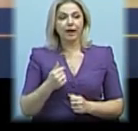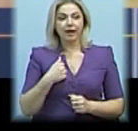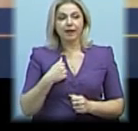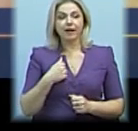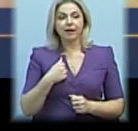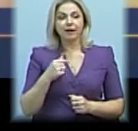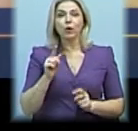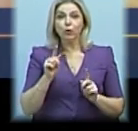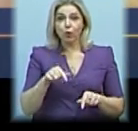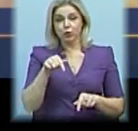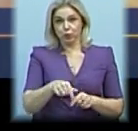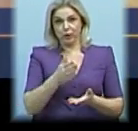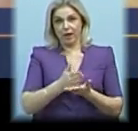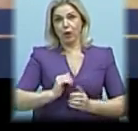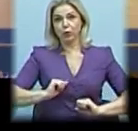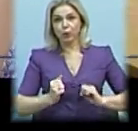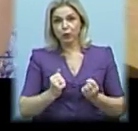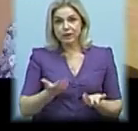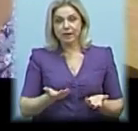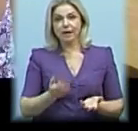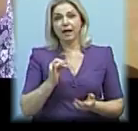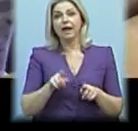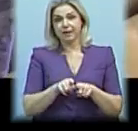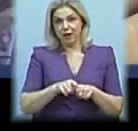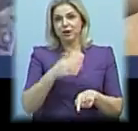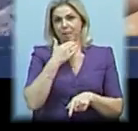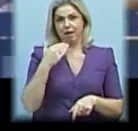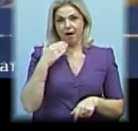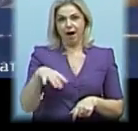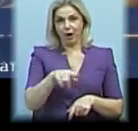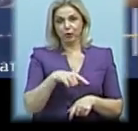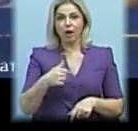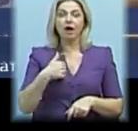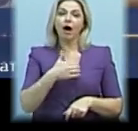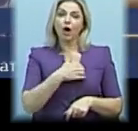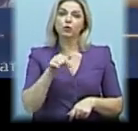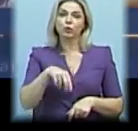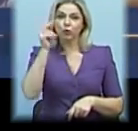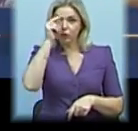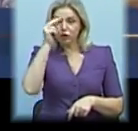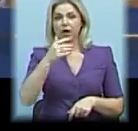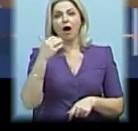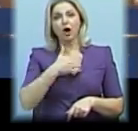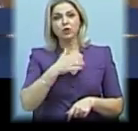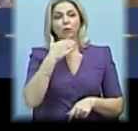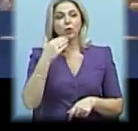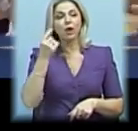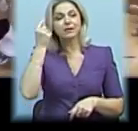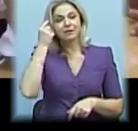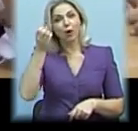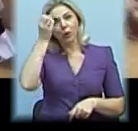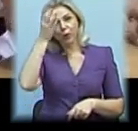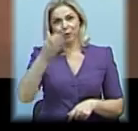є друзі. Їх теж багато. Я хочу здесь учитися, хочу много знати, я хочу бути